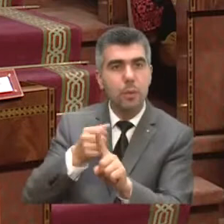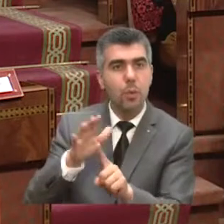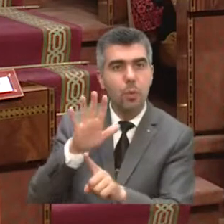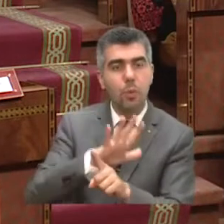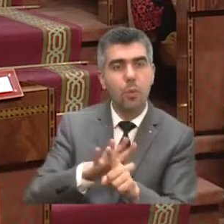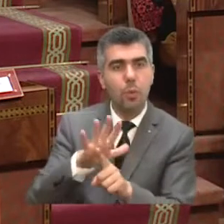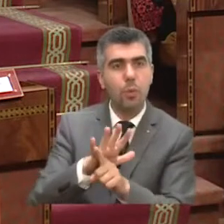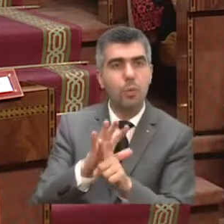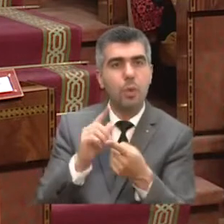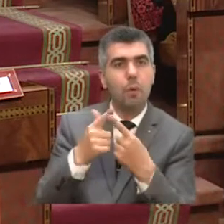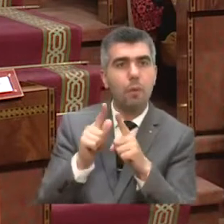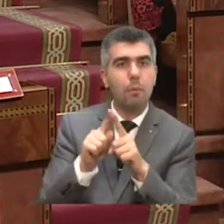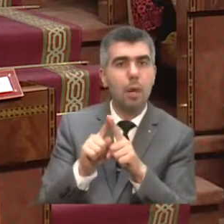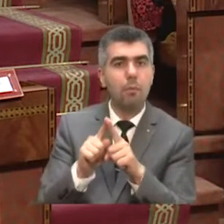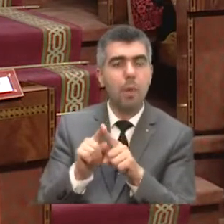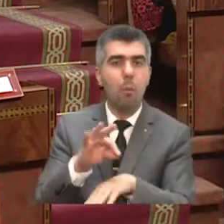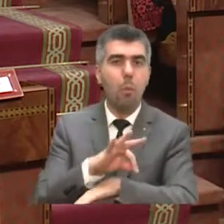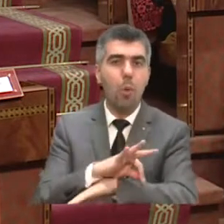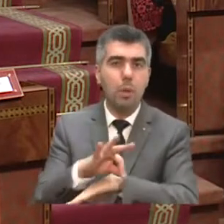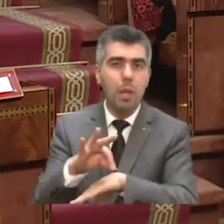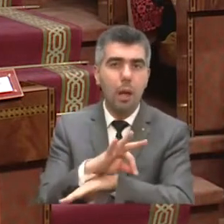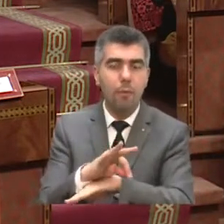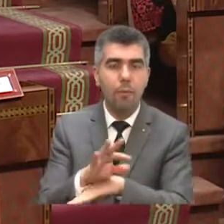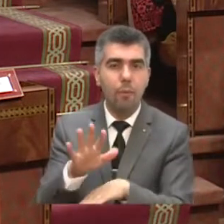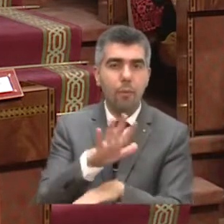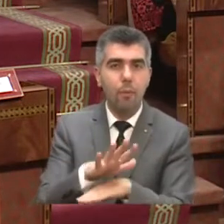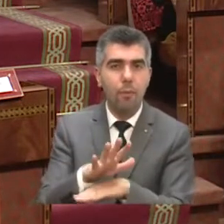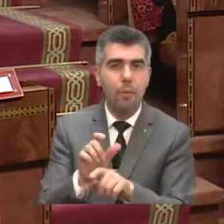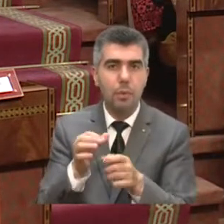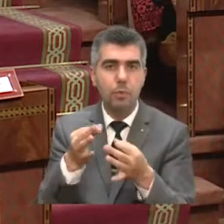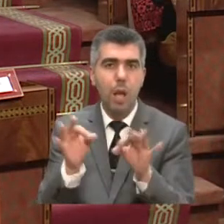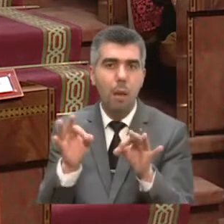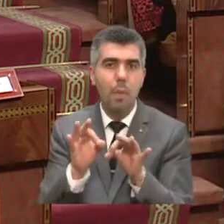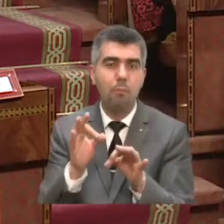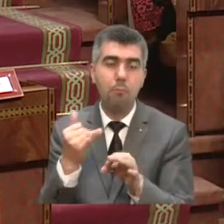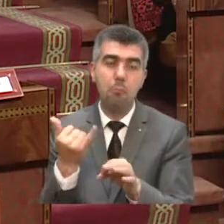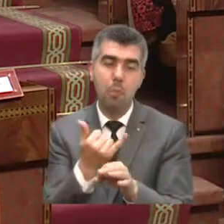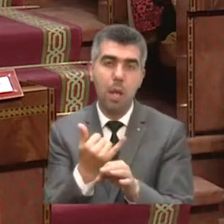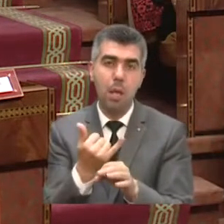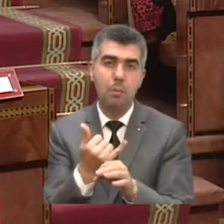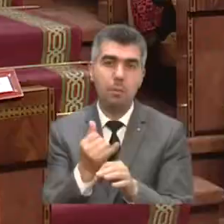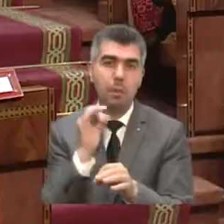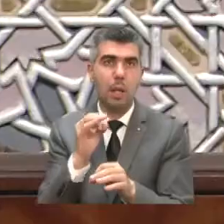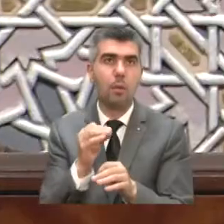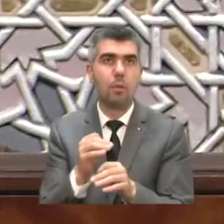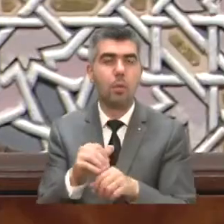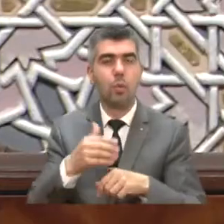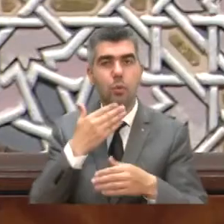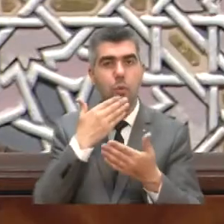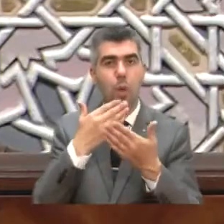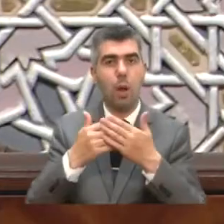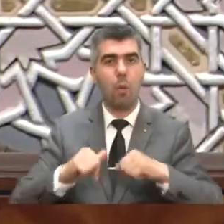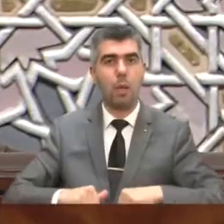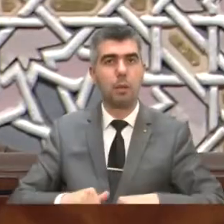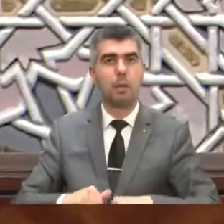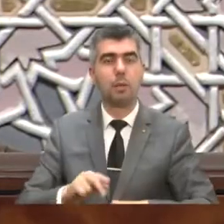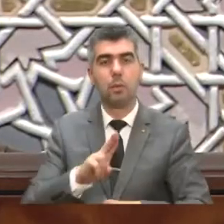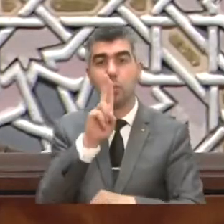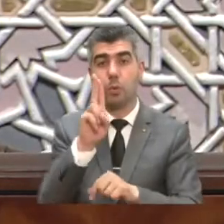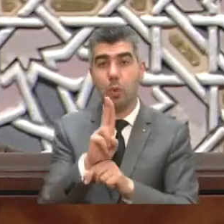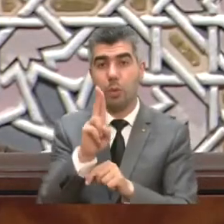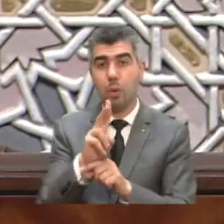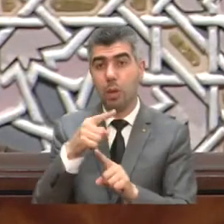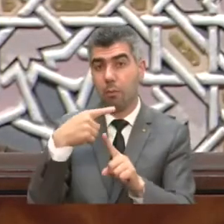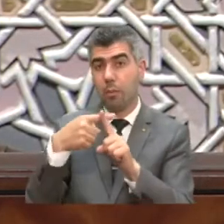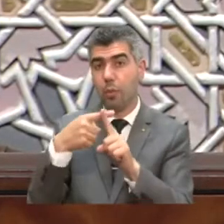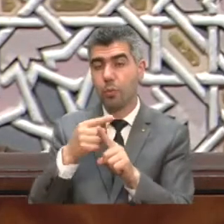بتوفير العنصر البشري لتأطير وتدبير هذه المؤسسات. وشكرا سيد الوزير. شكرا. هل هناك من تعقيبات إضافية في